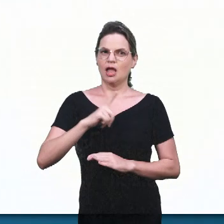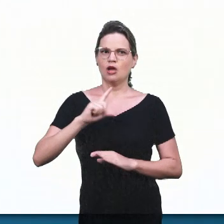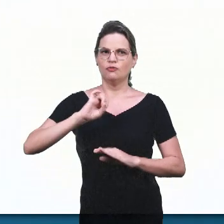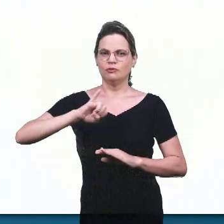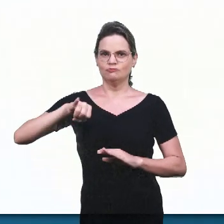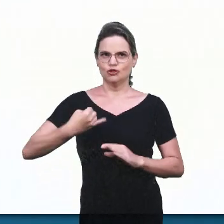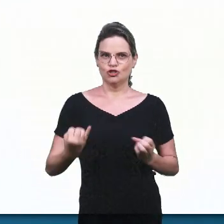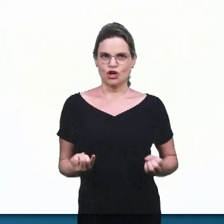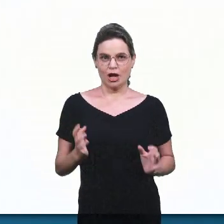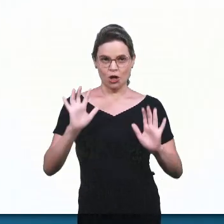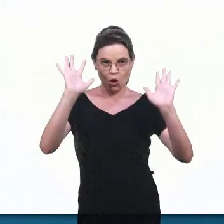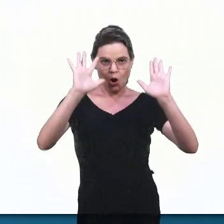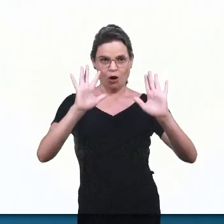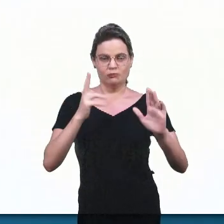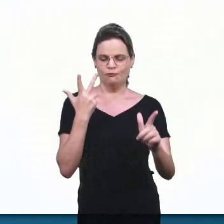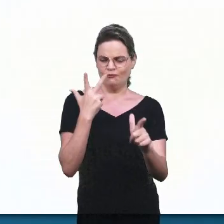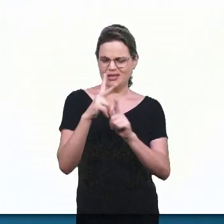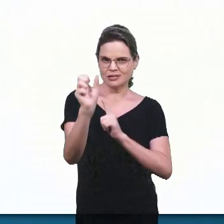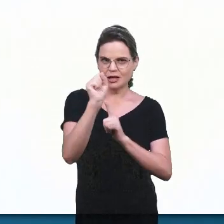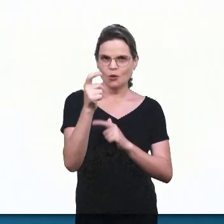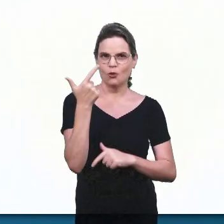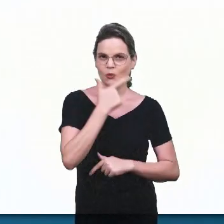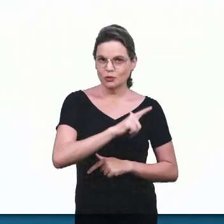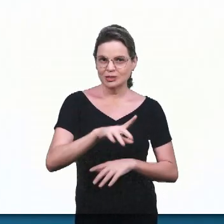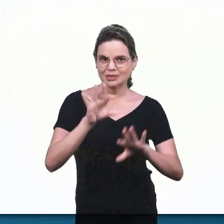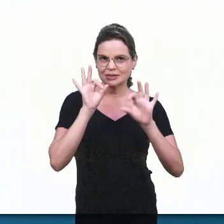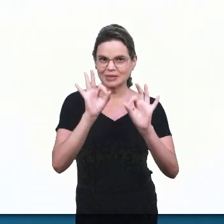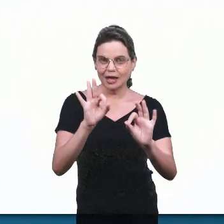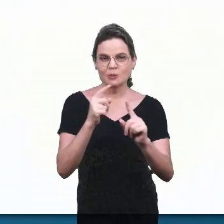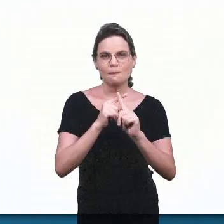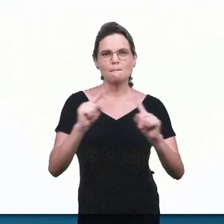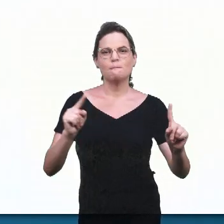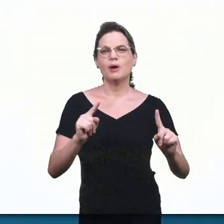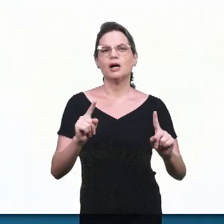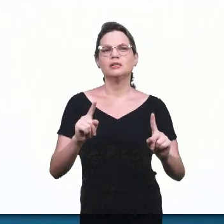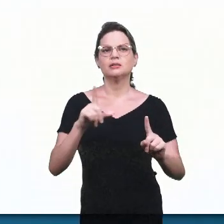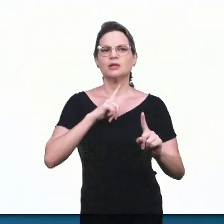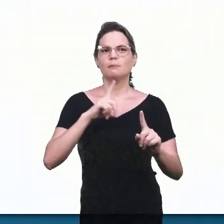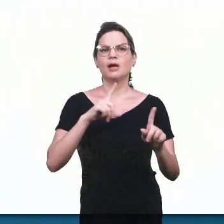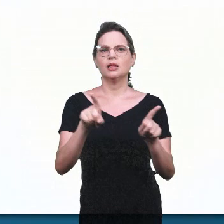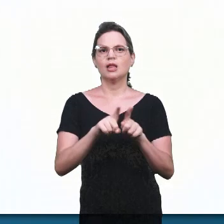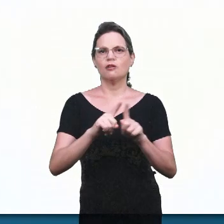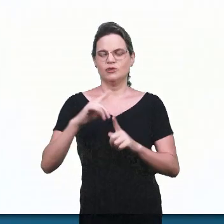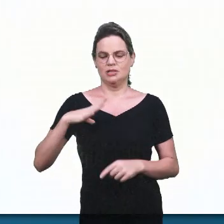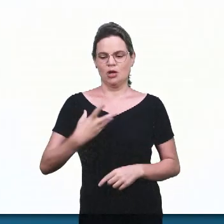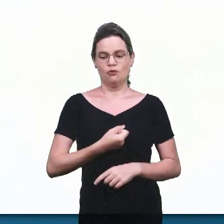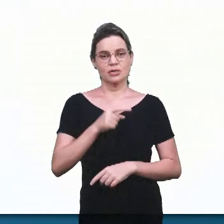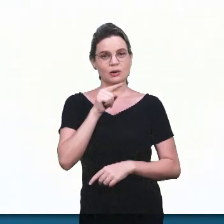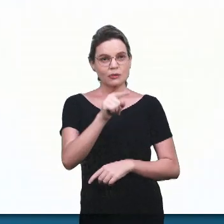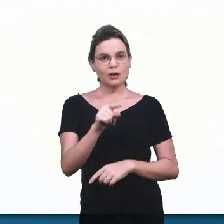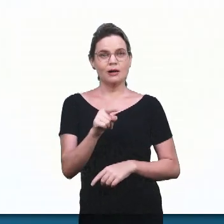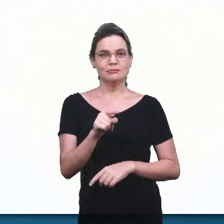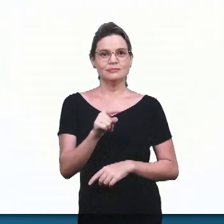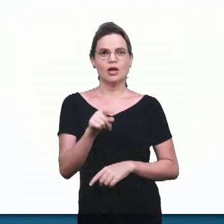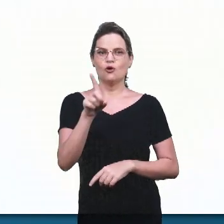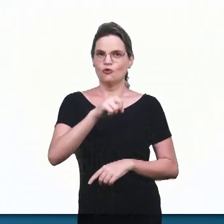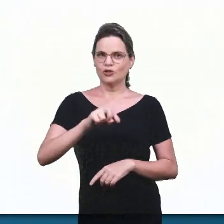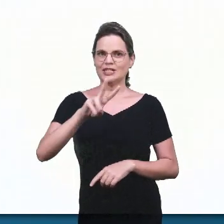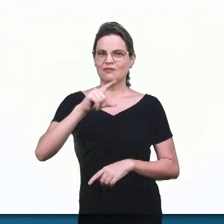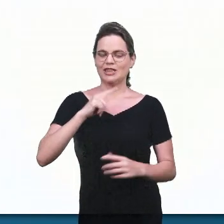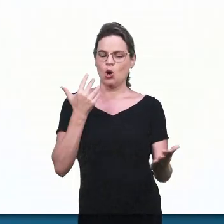eu le passage par Jéricho, la victoire par Jéricho, il y a eu un salut. Donc, vous